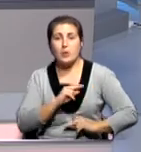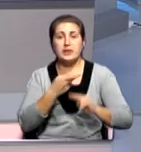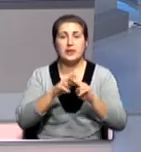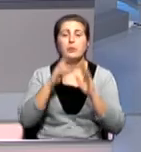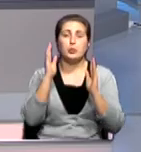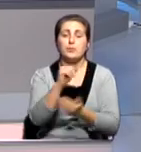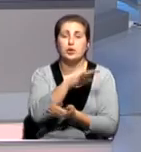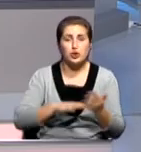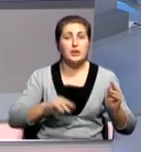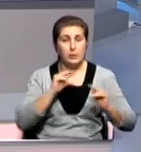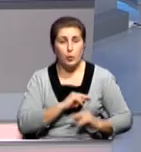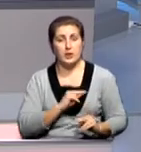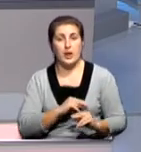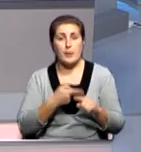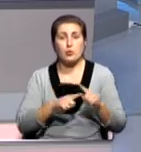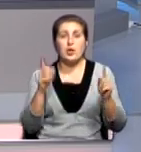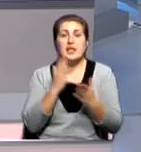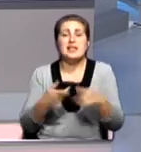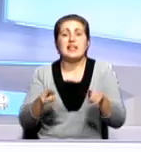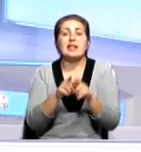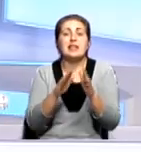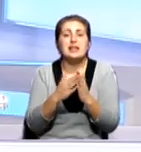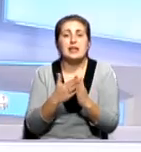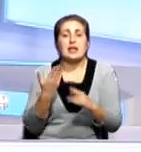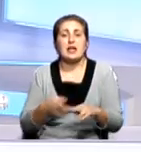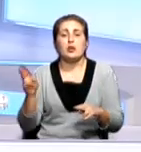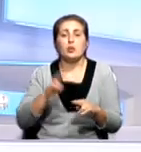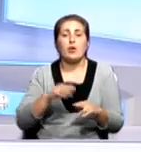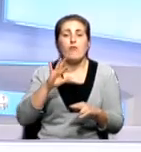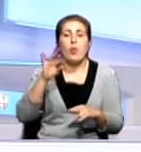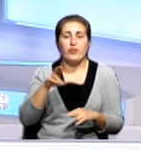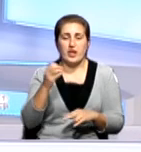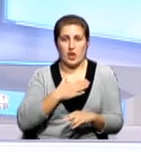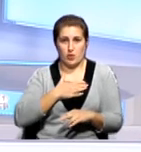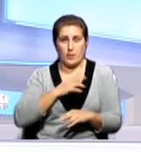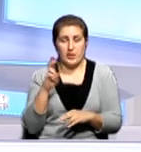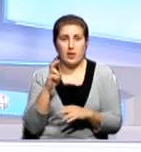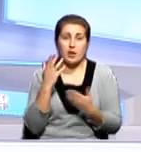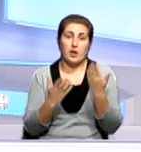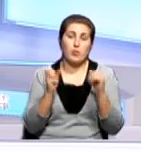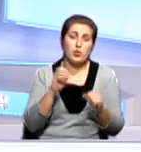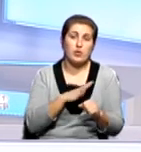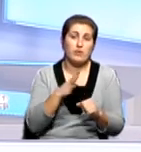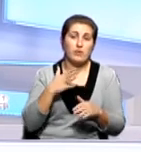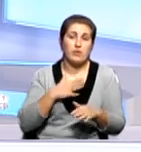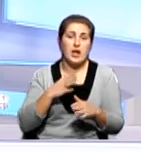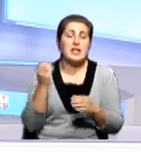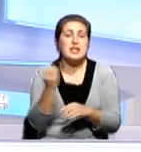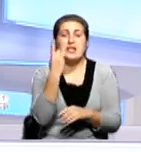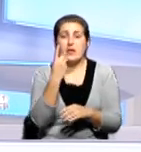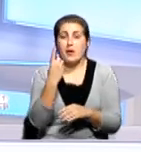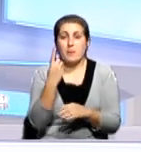работали будем продолжать работать Потому что есть такие книги которые фонде нашей библиотеки А может быть даже в Крыму в единственном